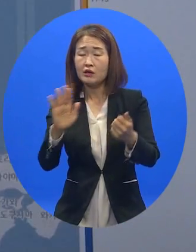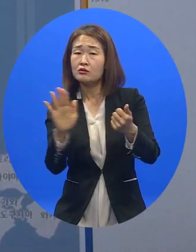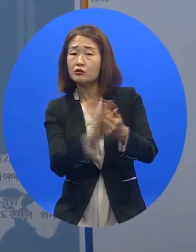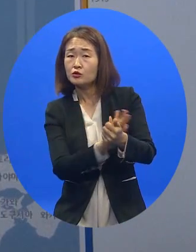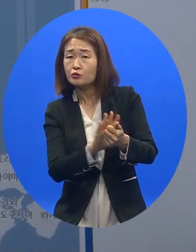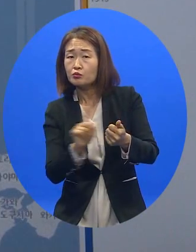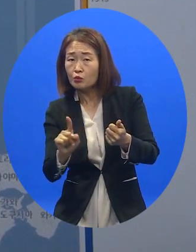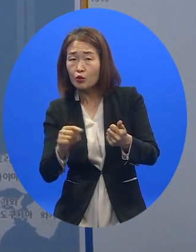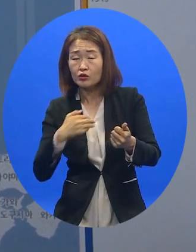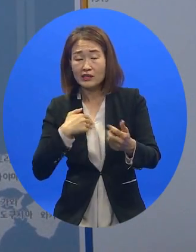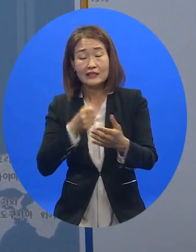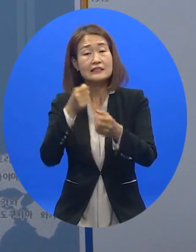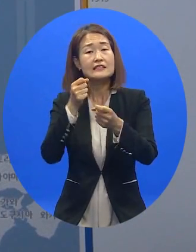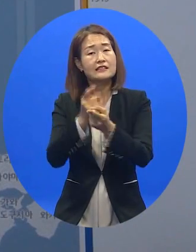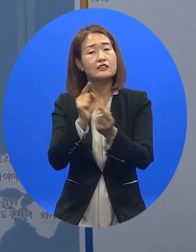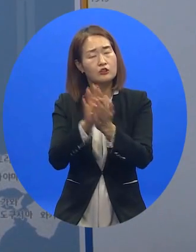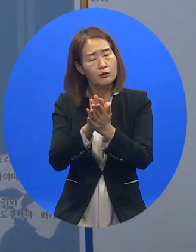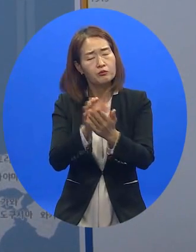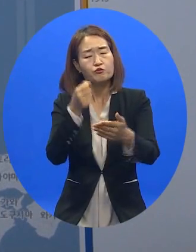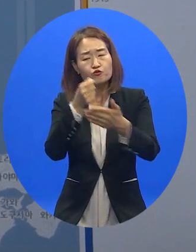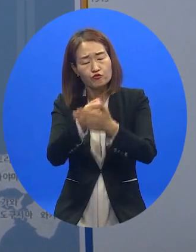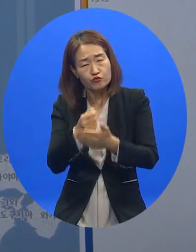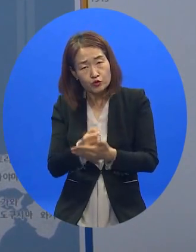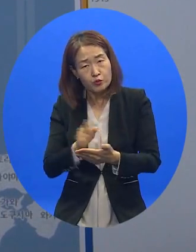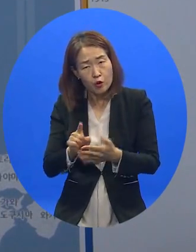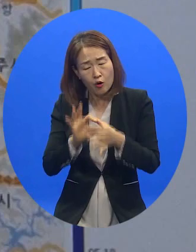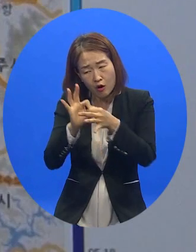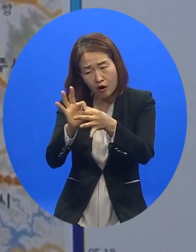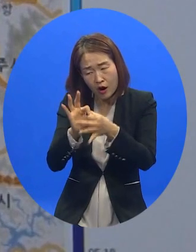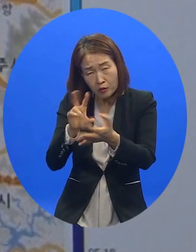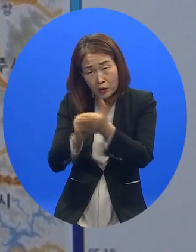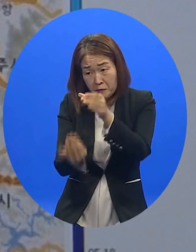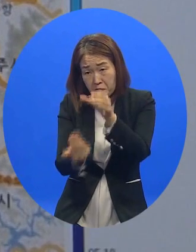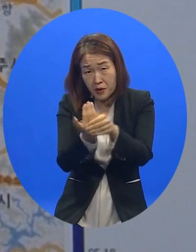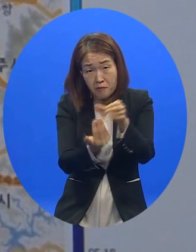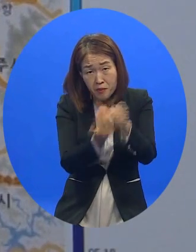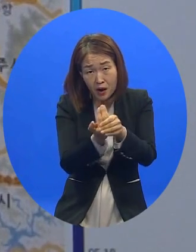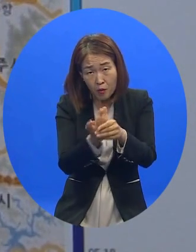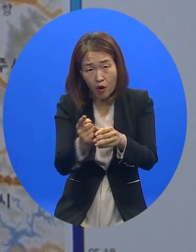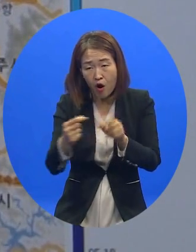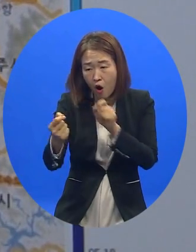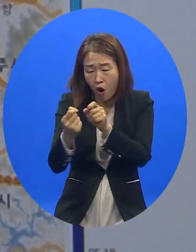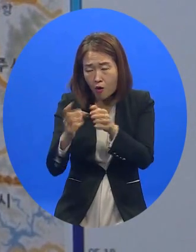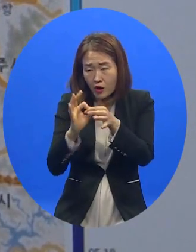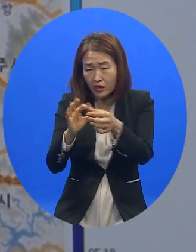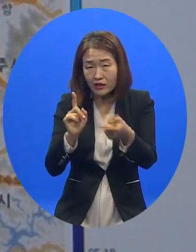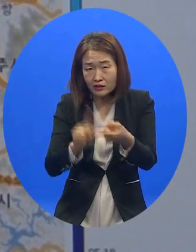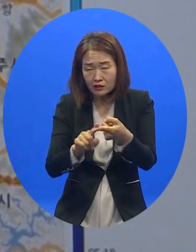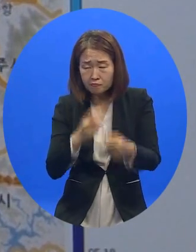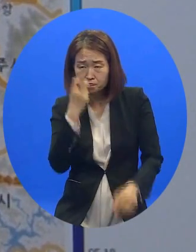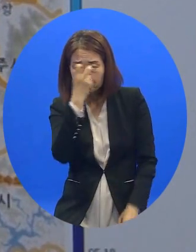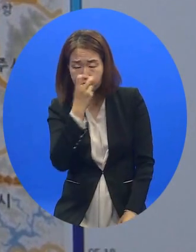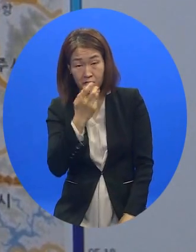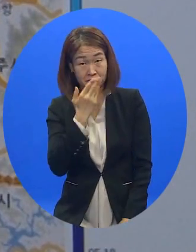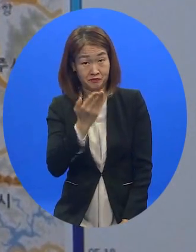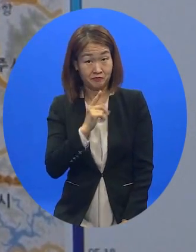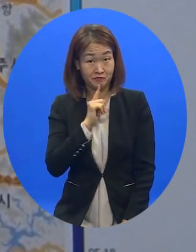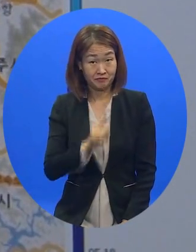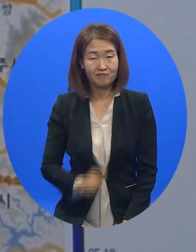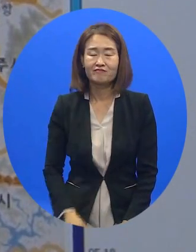서비스는 사용자가 지정한 관심 영역 내에서 낙뢰 발생 빈도와 접근 위치 등을 실시간으로 감시할 수